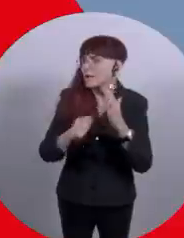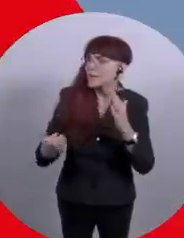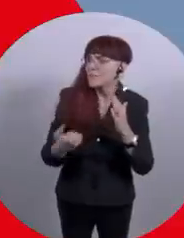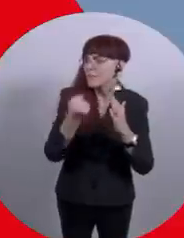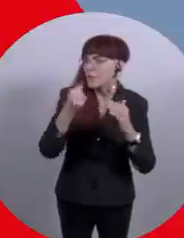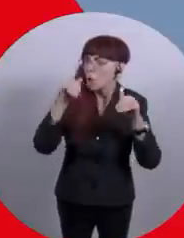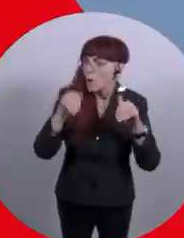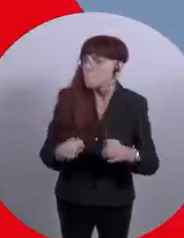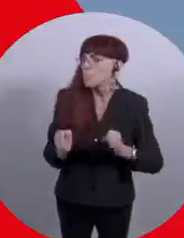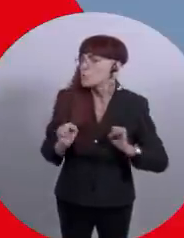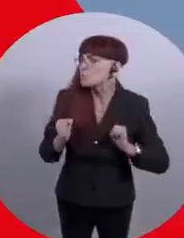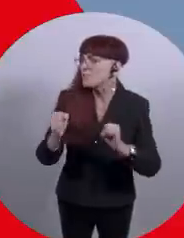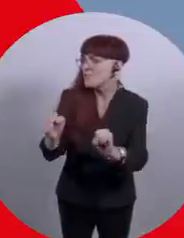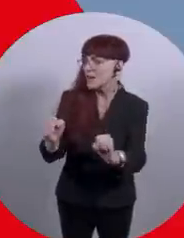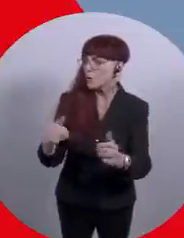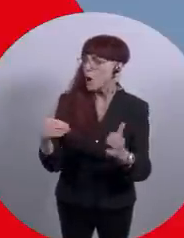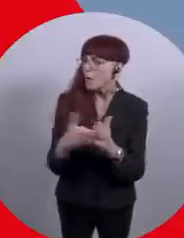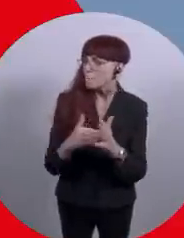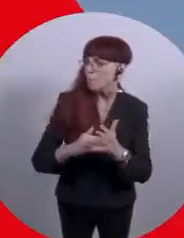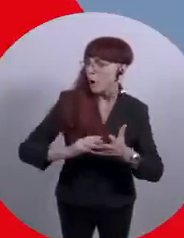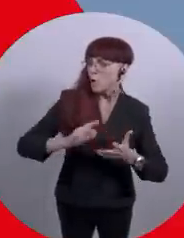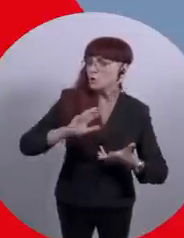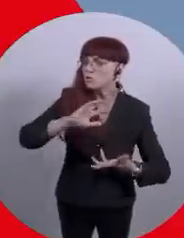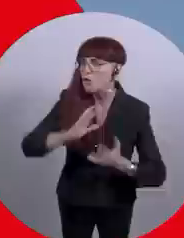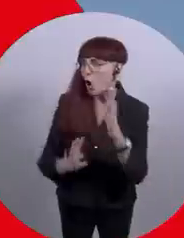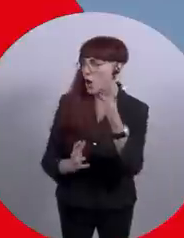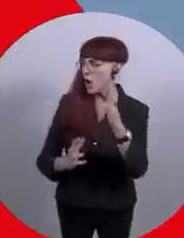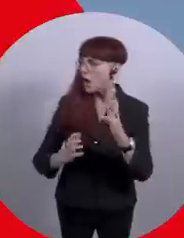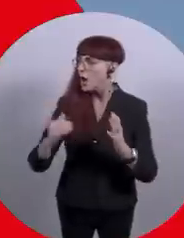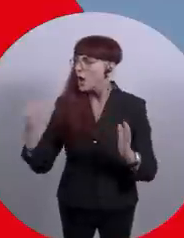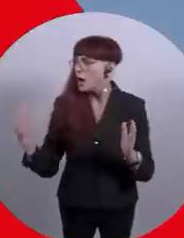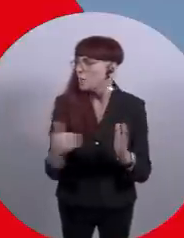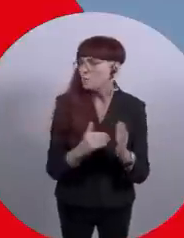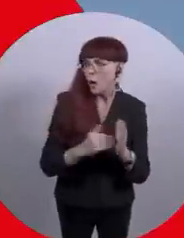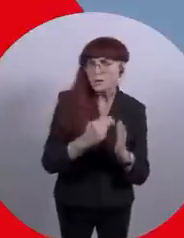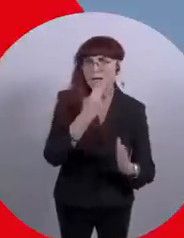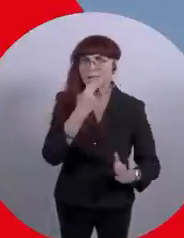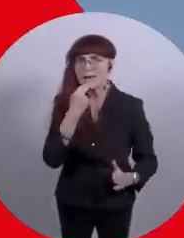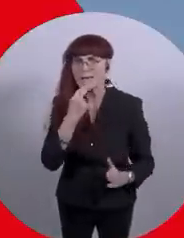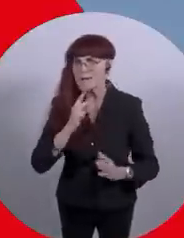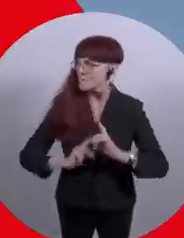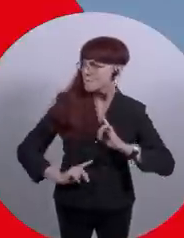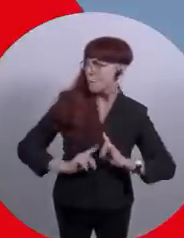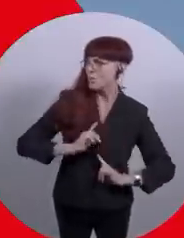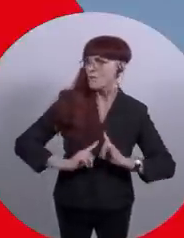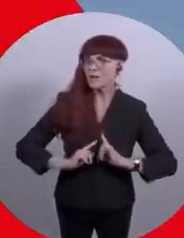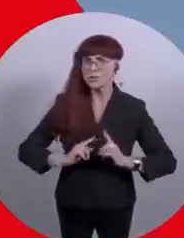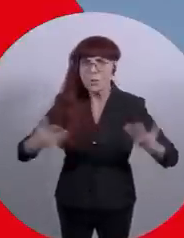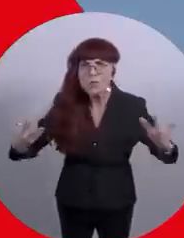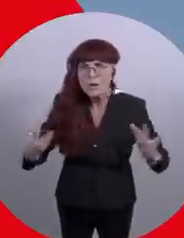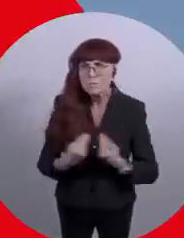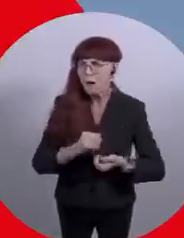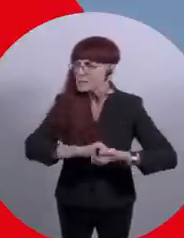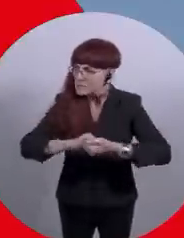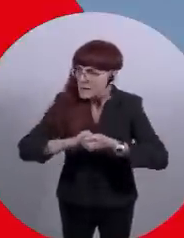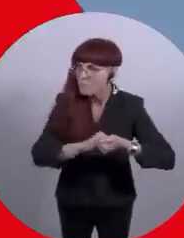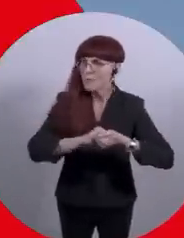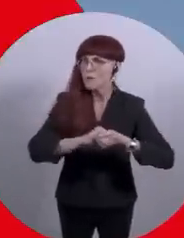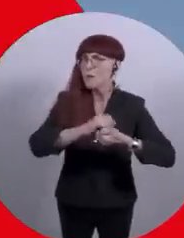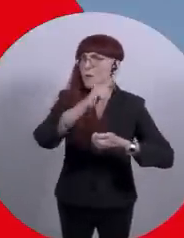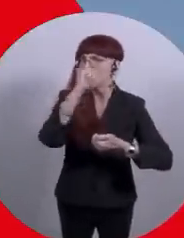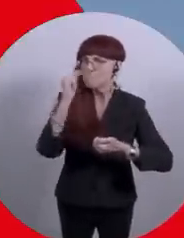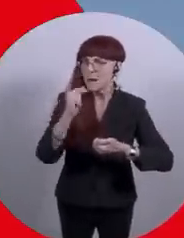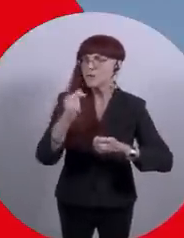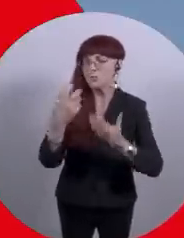wir brauchen wieder die Leidenschaft wir brauchen das Brennen wir brauchen die Gemeinsamkeit damit wir die Menschen begeistern können